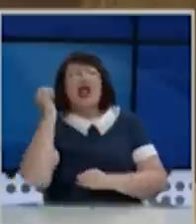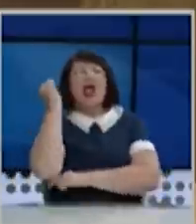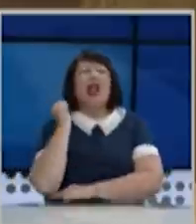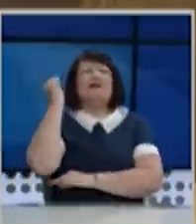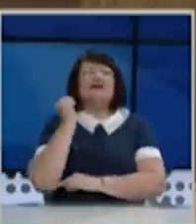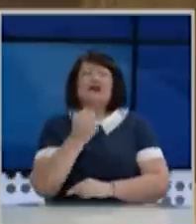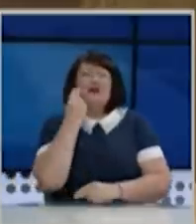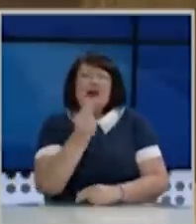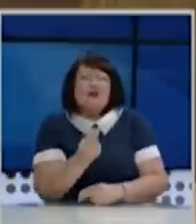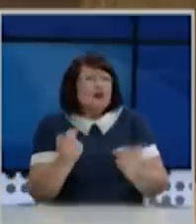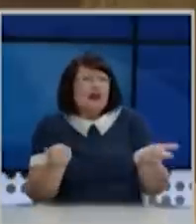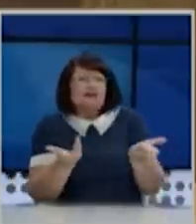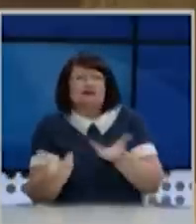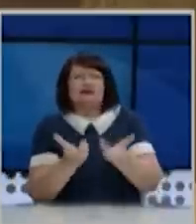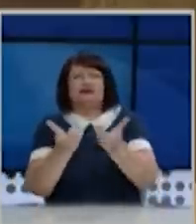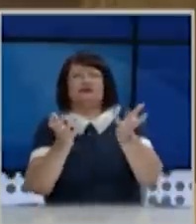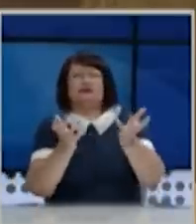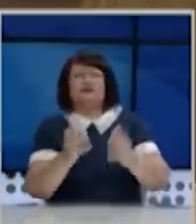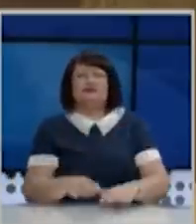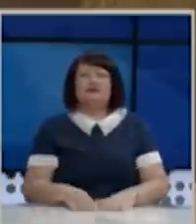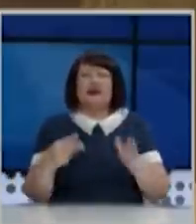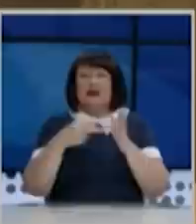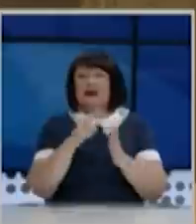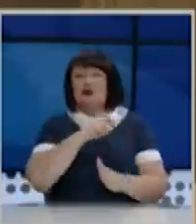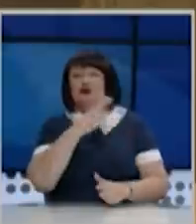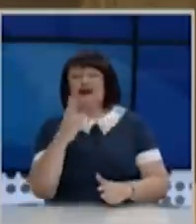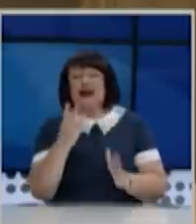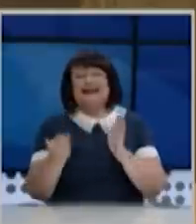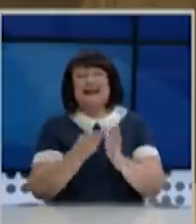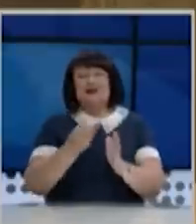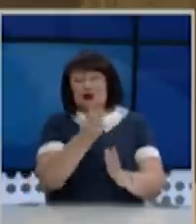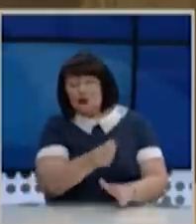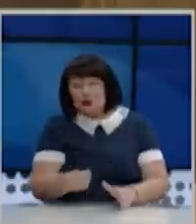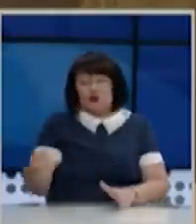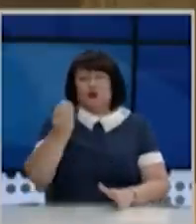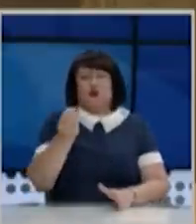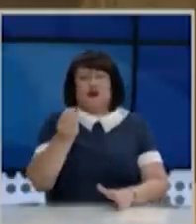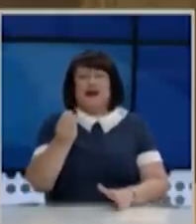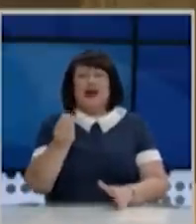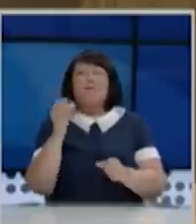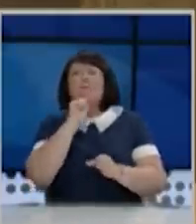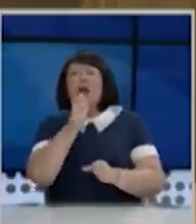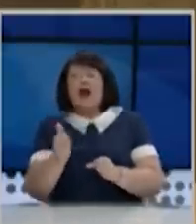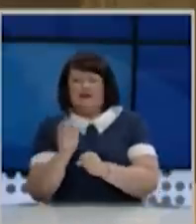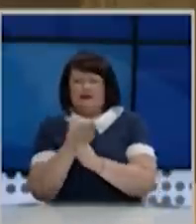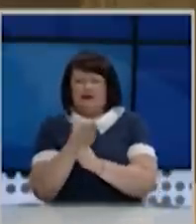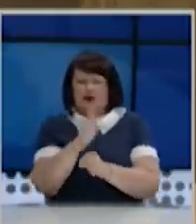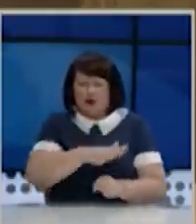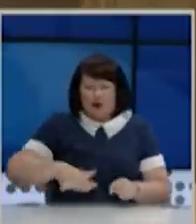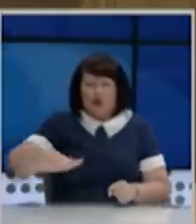Το 2023 υπερτριπλασιάστηκε το μέγεθος των καμένων εκτάσεων σε σχέση με το